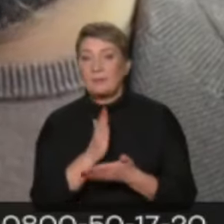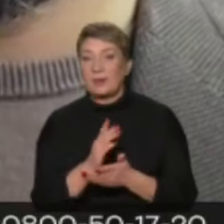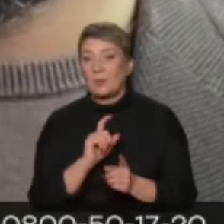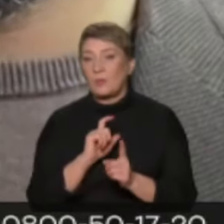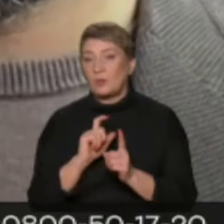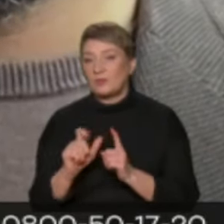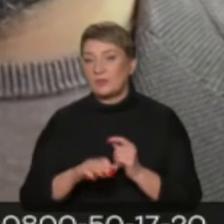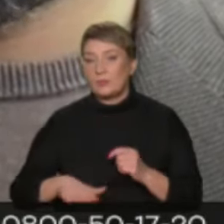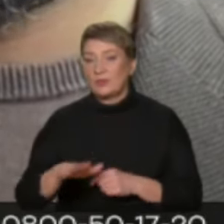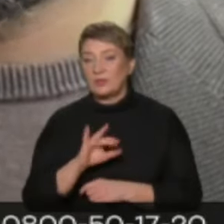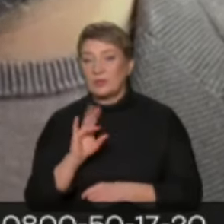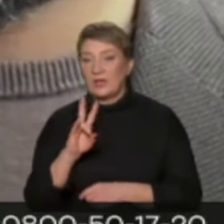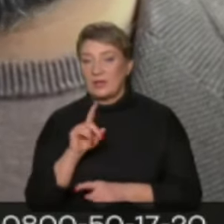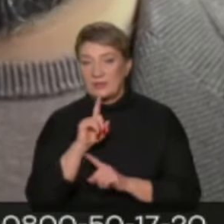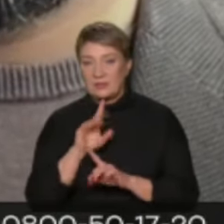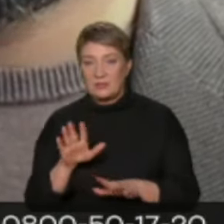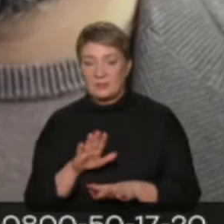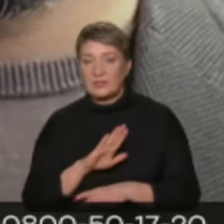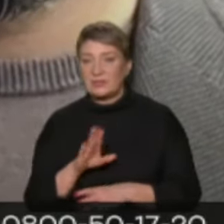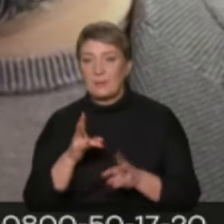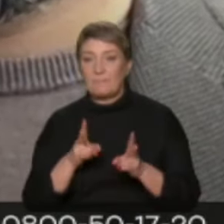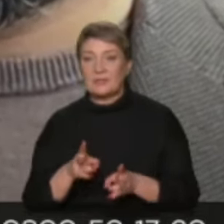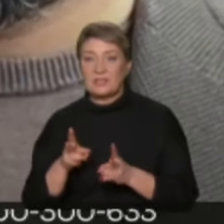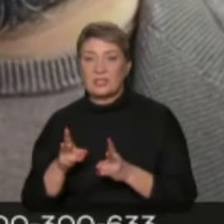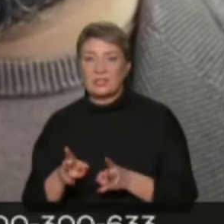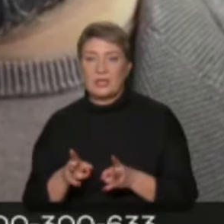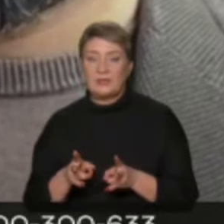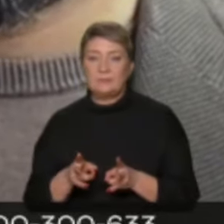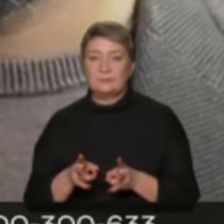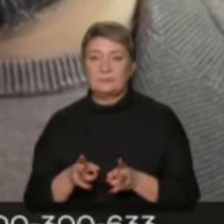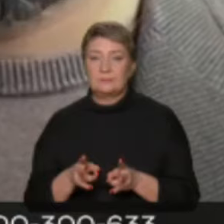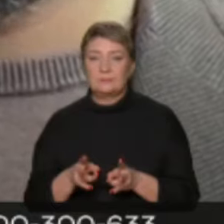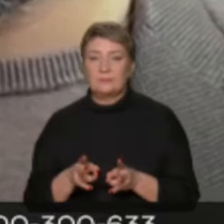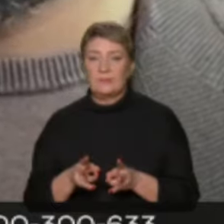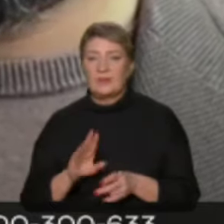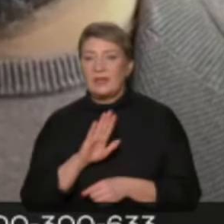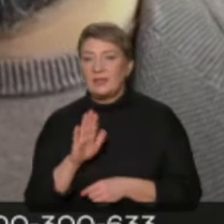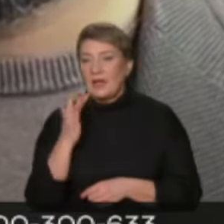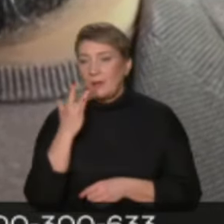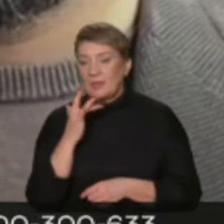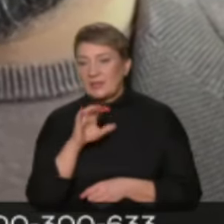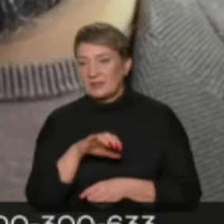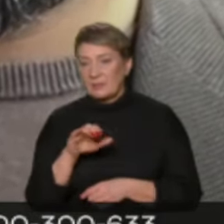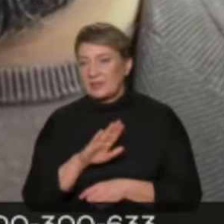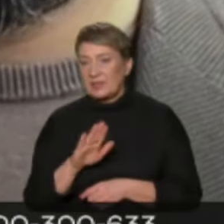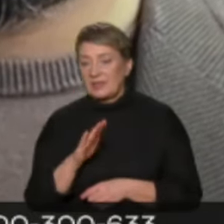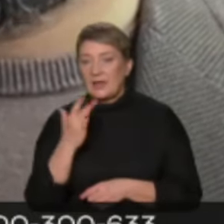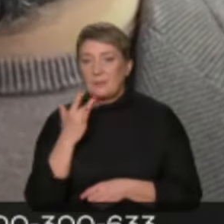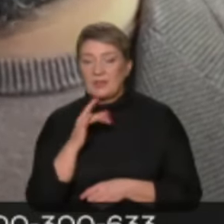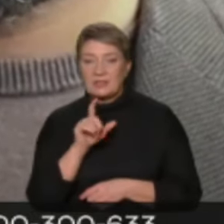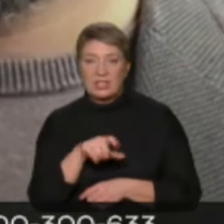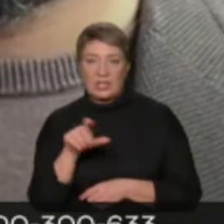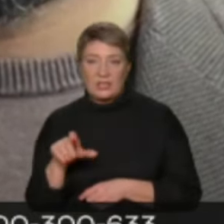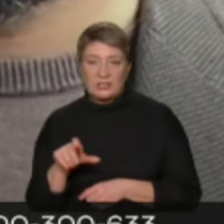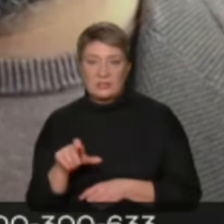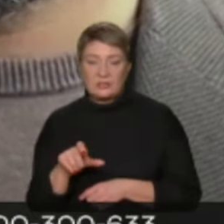не будет, поскольку не пострадали ни американские объекты, ни американские граждане. Скорее